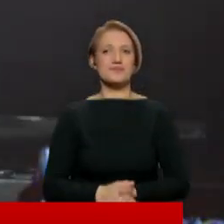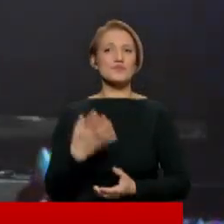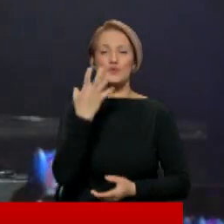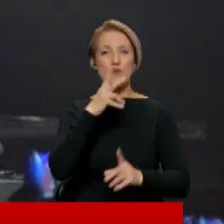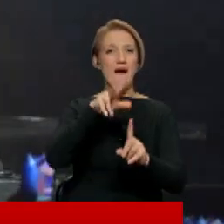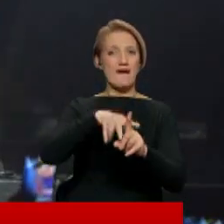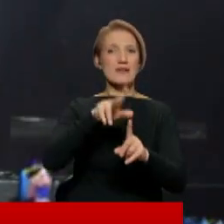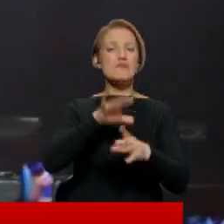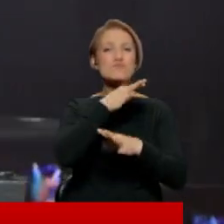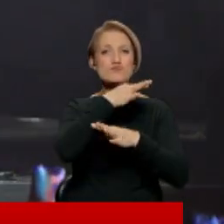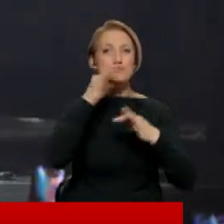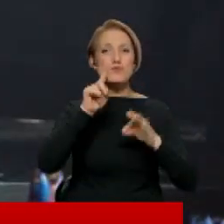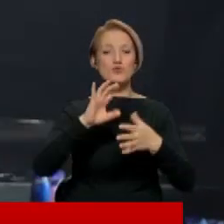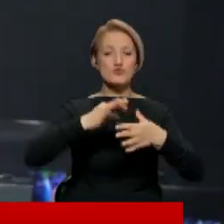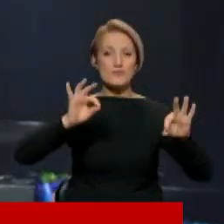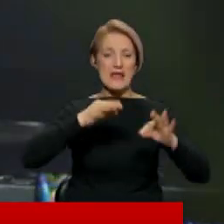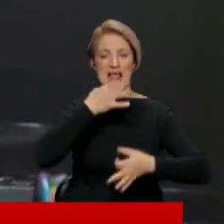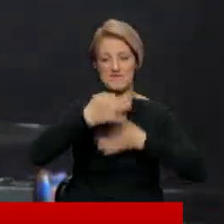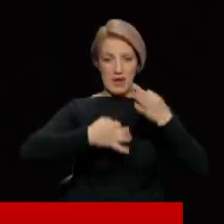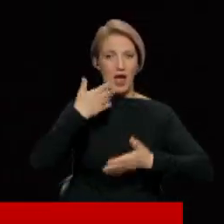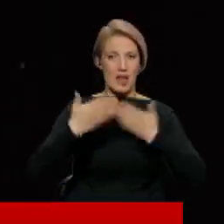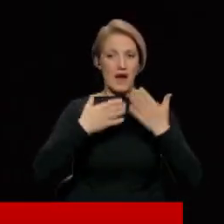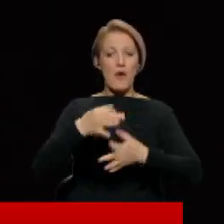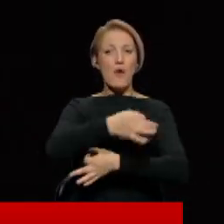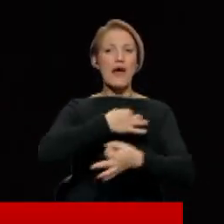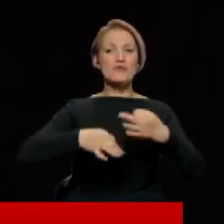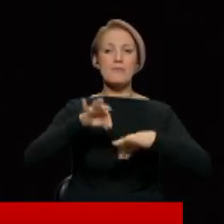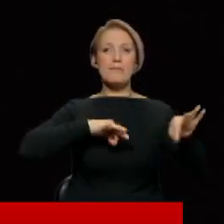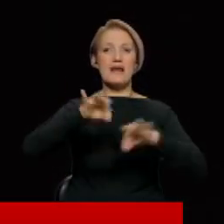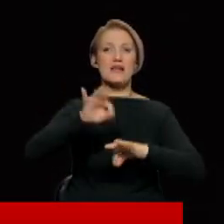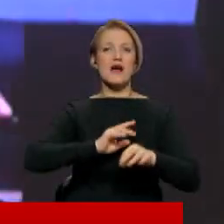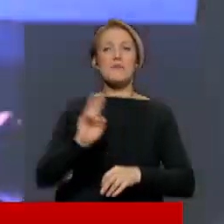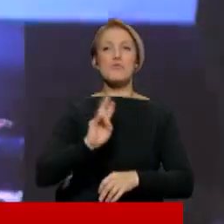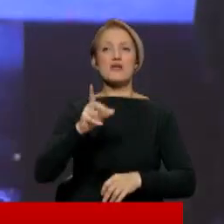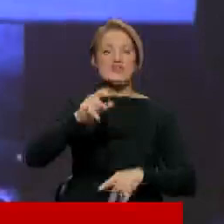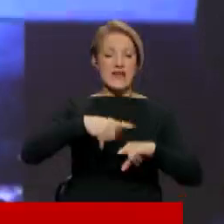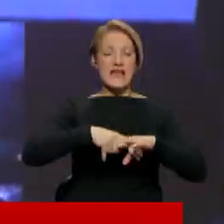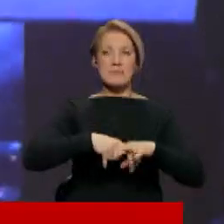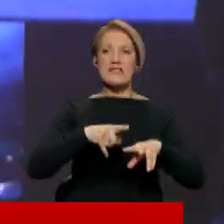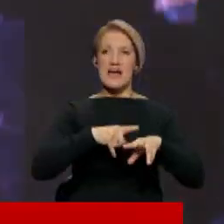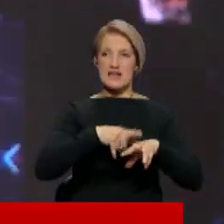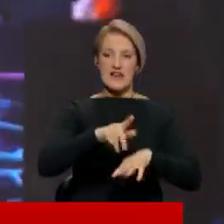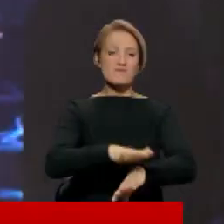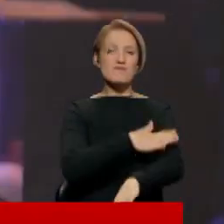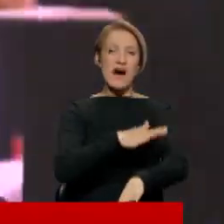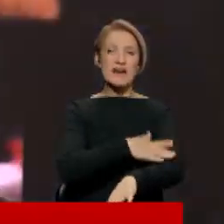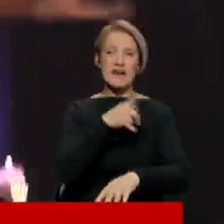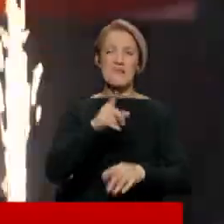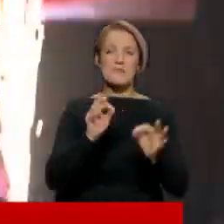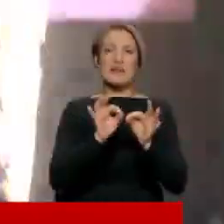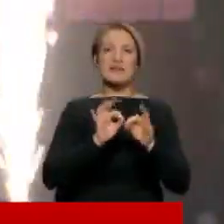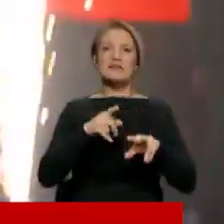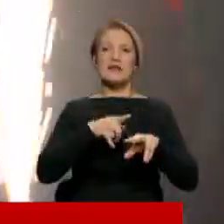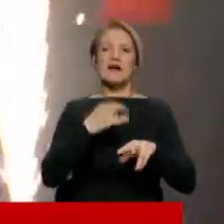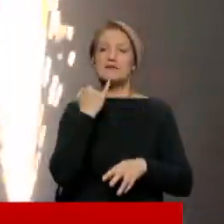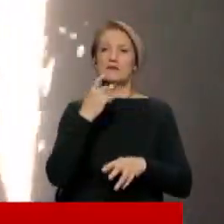Konsere katılanlar mutluluklarını bu sözlerle ifade ederken organizasyonu planlayan modacı Hikmet Eraslan, Vali Osman Bilgin de konserdeydi.